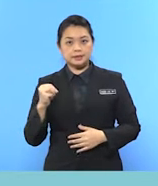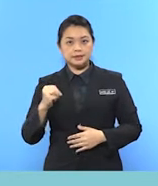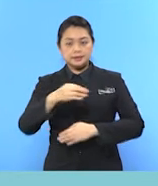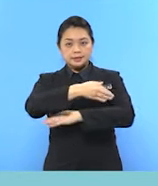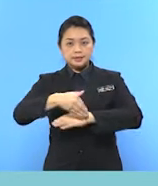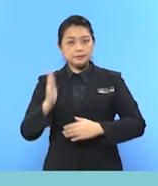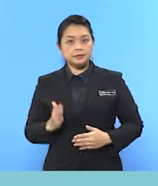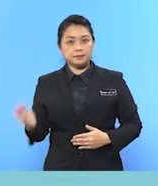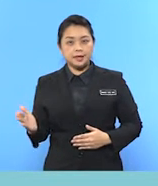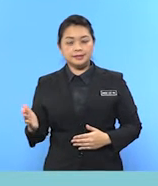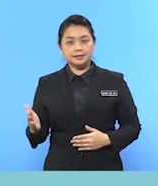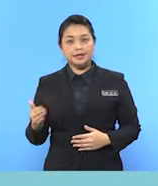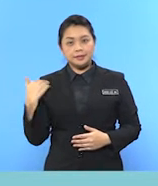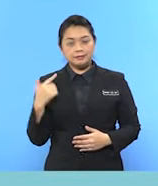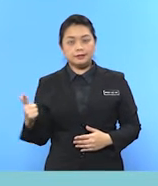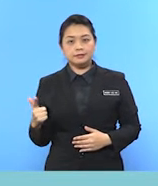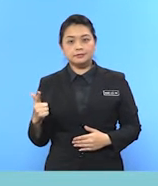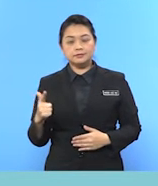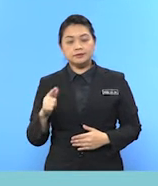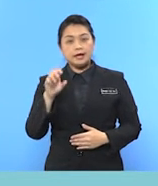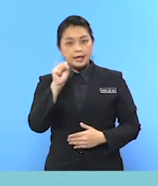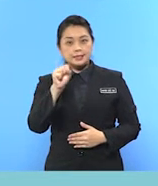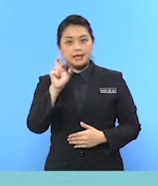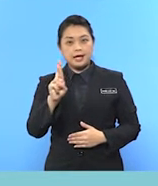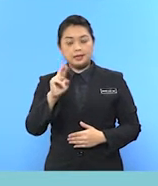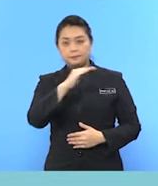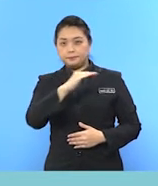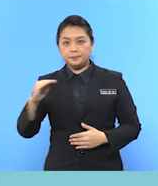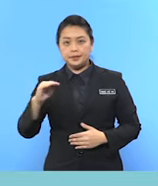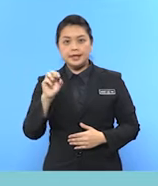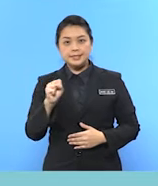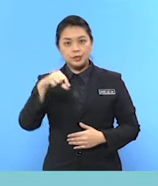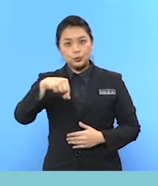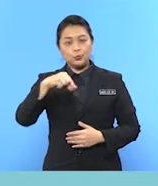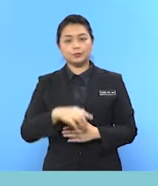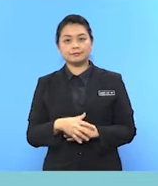Manakala sisi bersebelahan ialah SR.